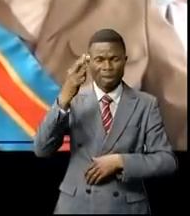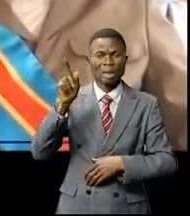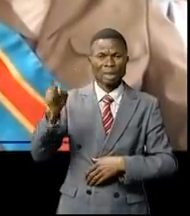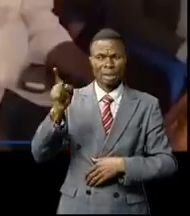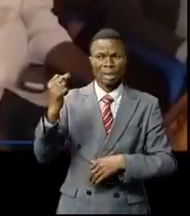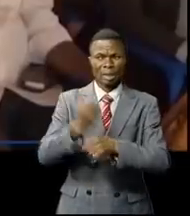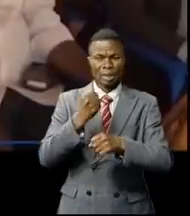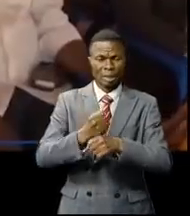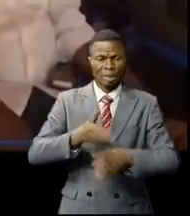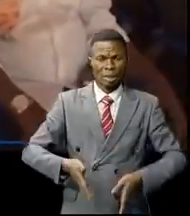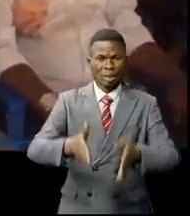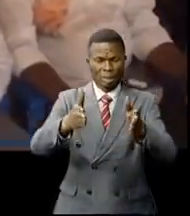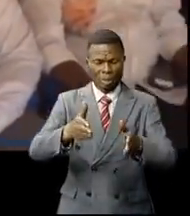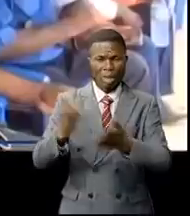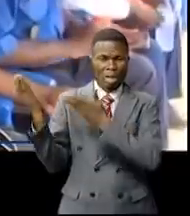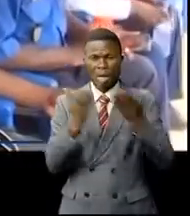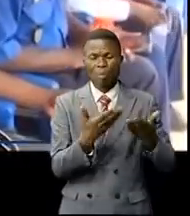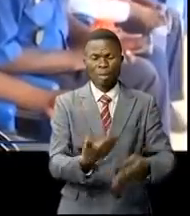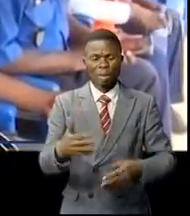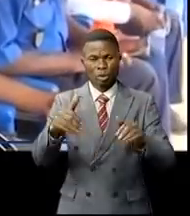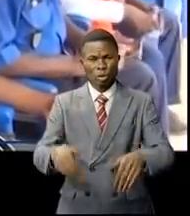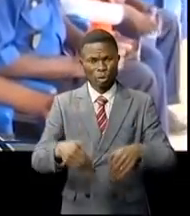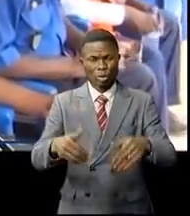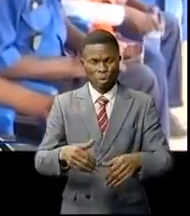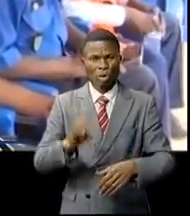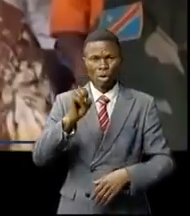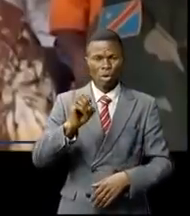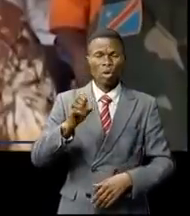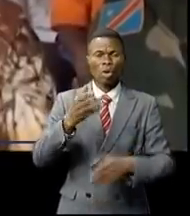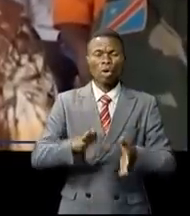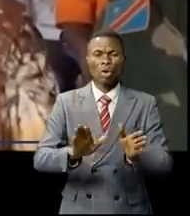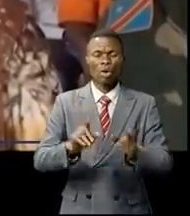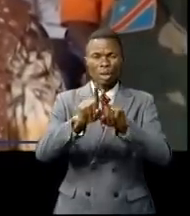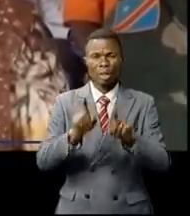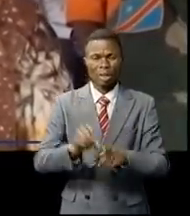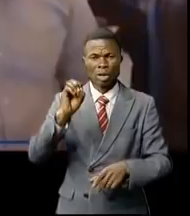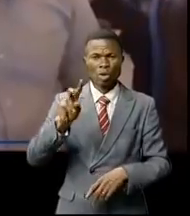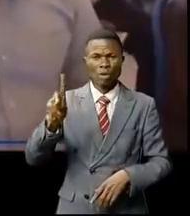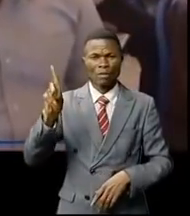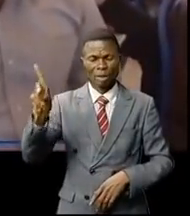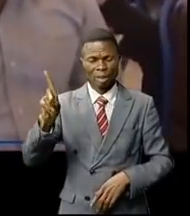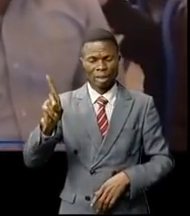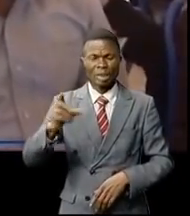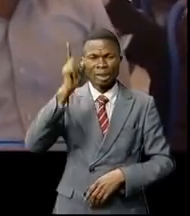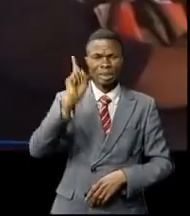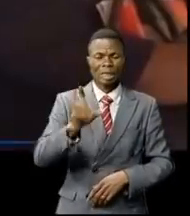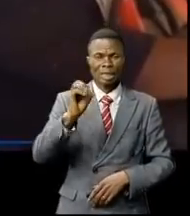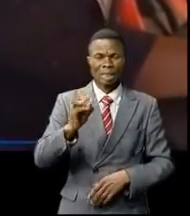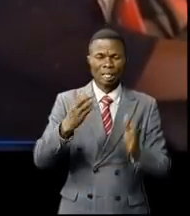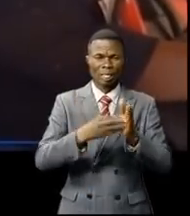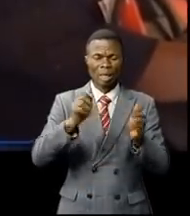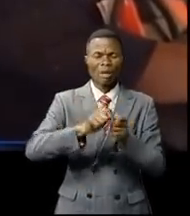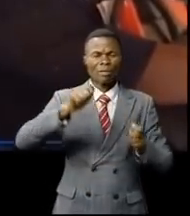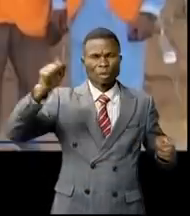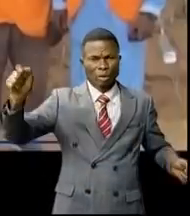de routes les 17 agricole exécuté par l'office des routes transalpines d'outils bombe au long des 5 à 9 km et in ducassou